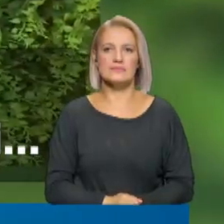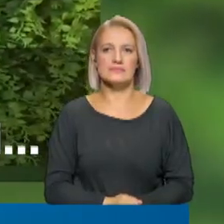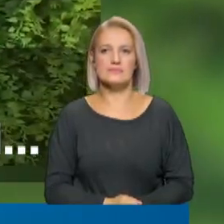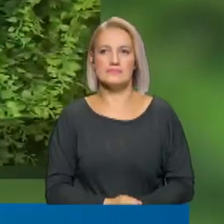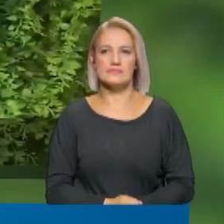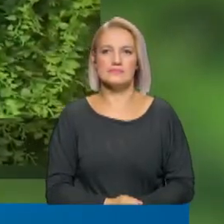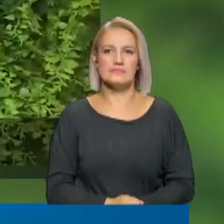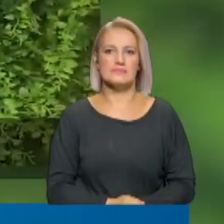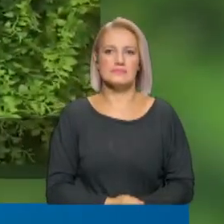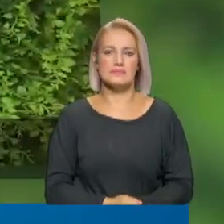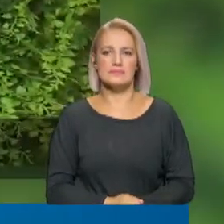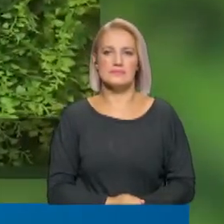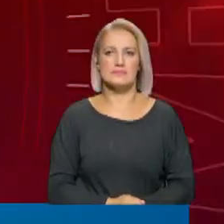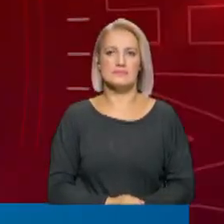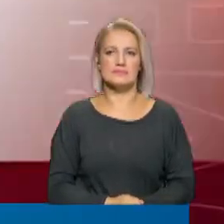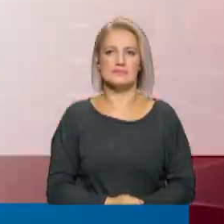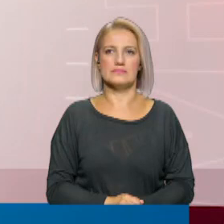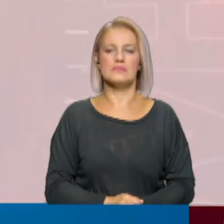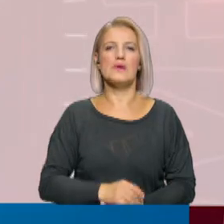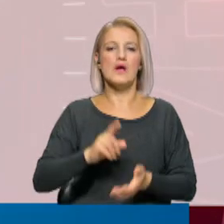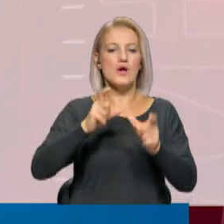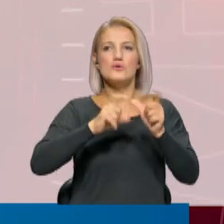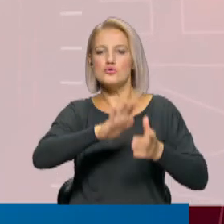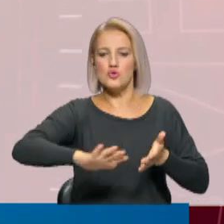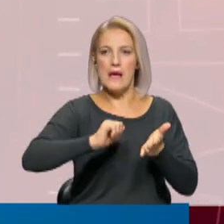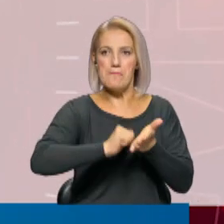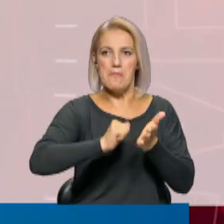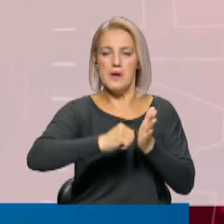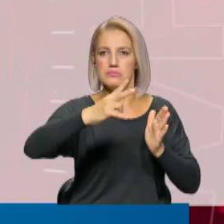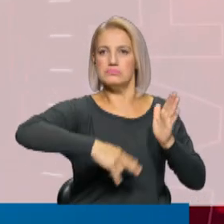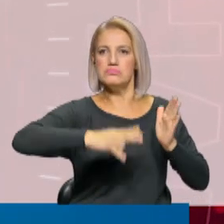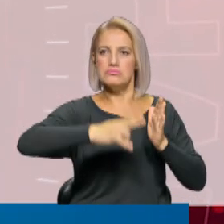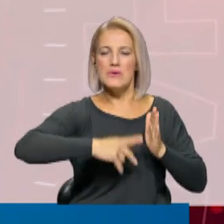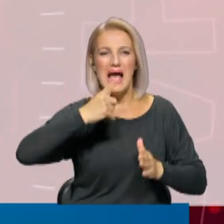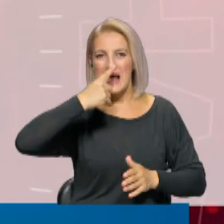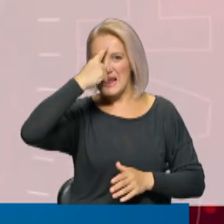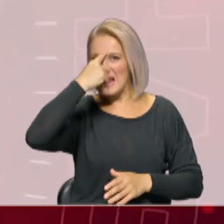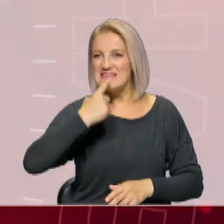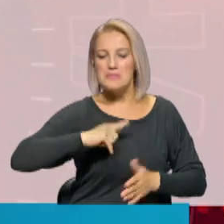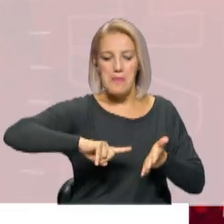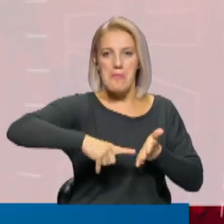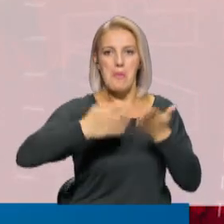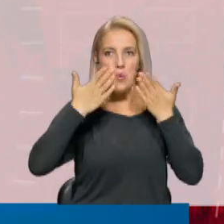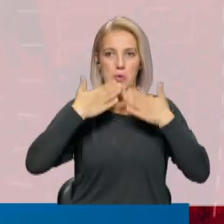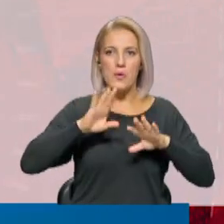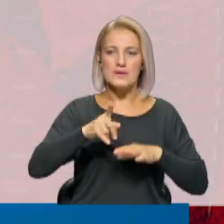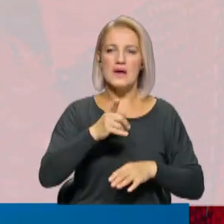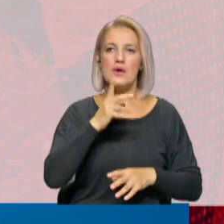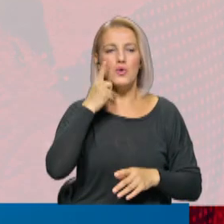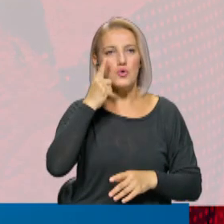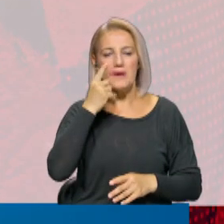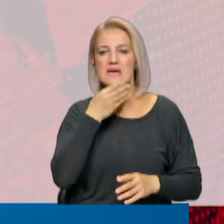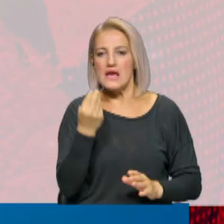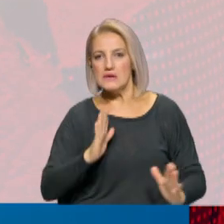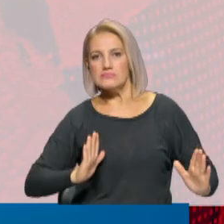Altılı masadan biri varsa çık açıkla. Sosyal medya tarandığında resmi olarak parmağı olmasa da hükümetle gençleri karşı